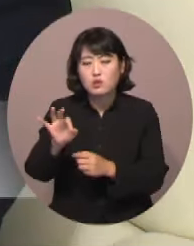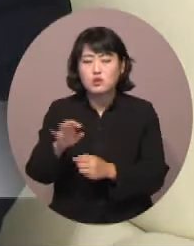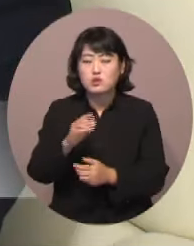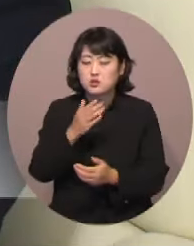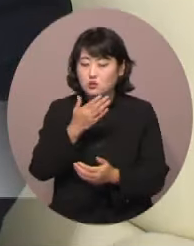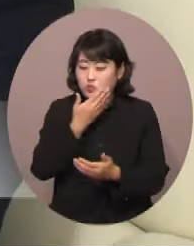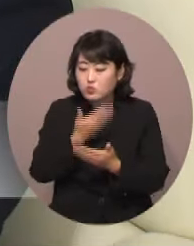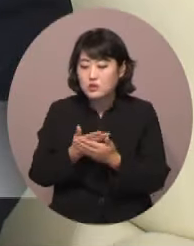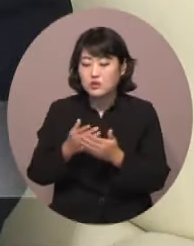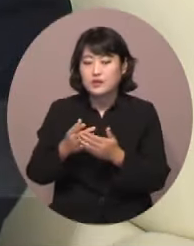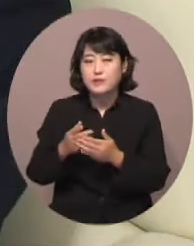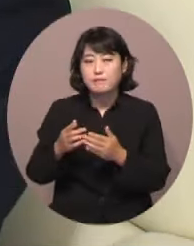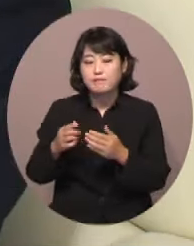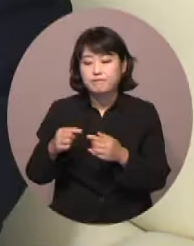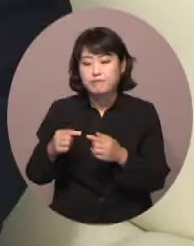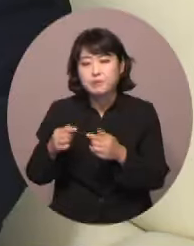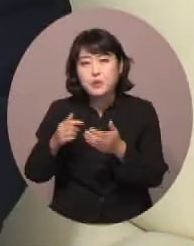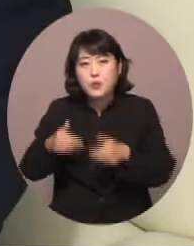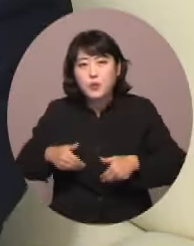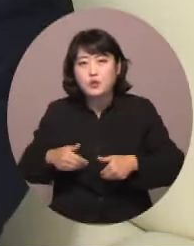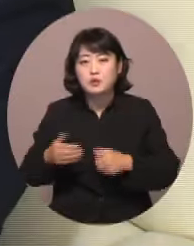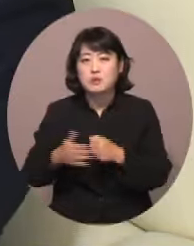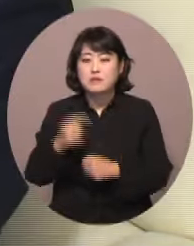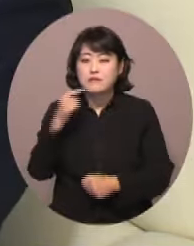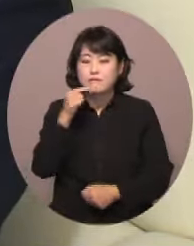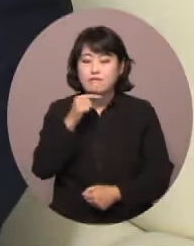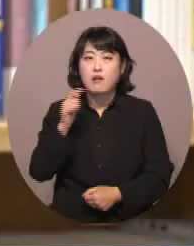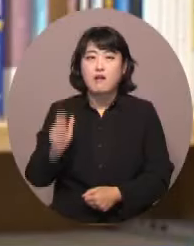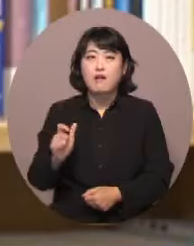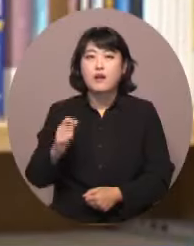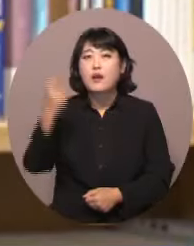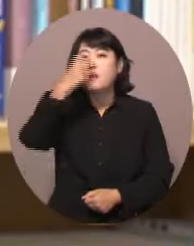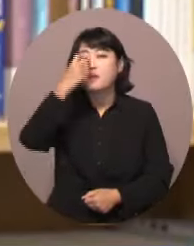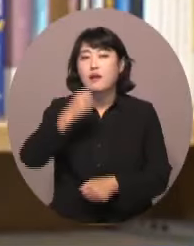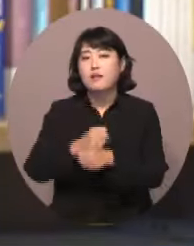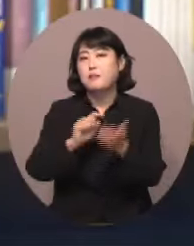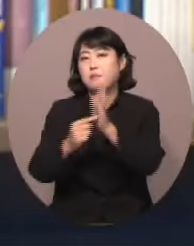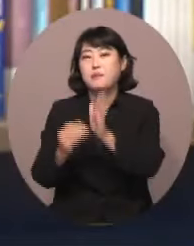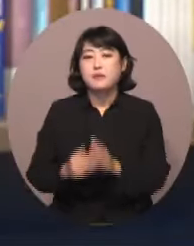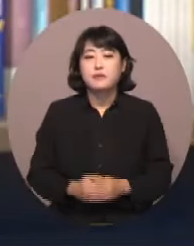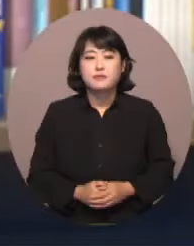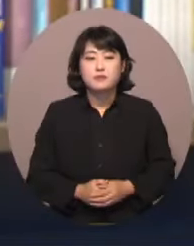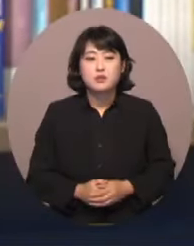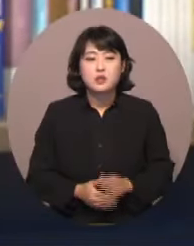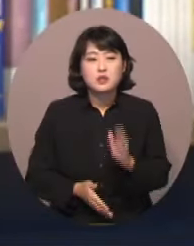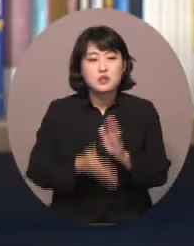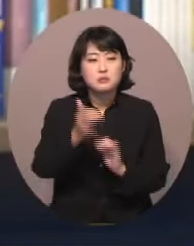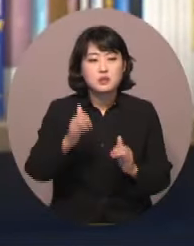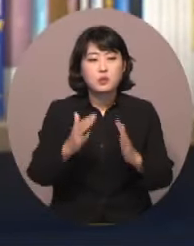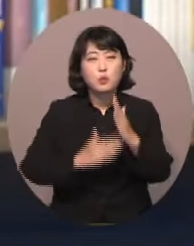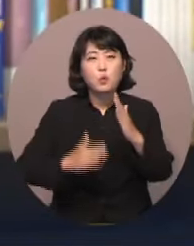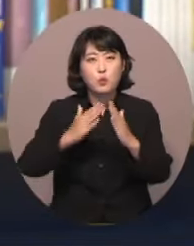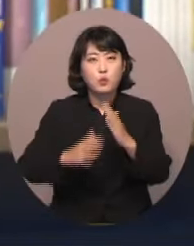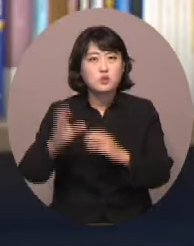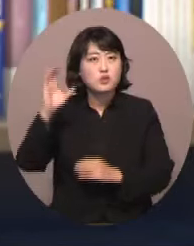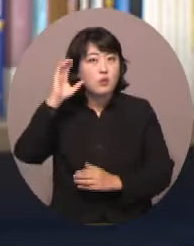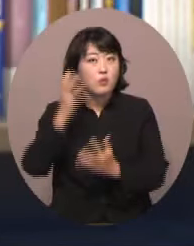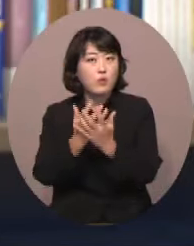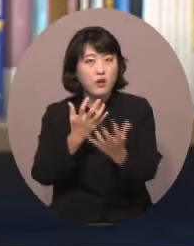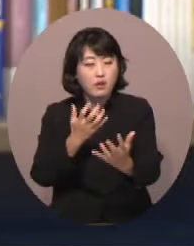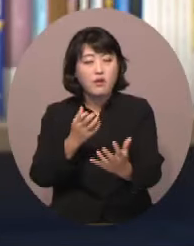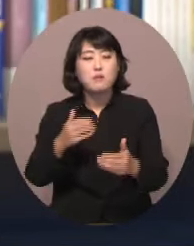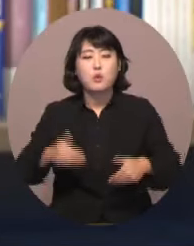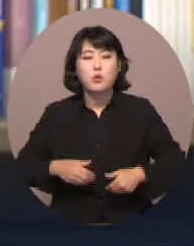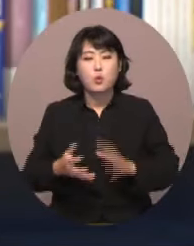접근이 필요하다면서 강도 높은 검증을 예고했습니다 시민 공청회도 필요할 거고 어 또는 토론회 등